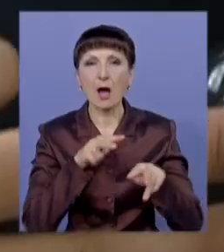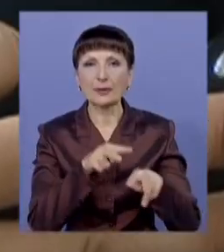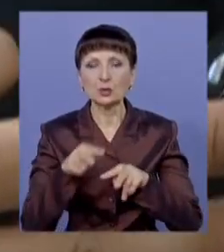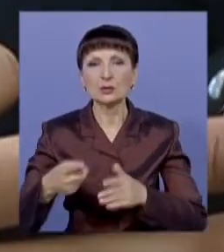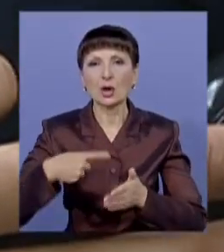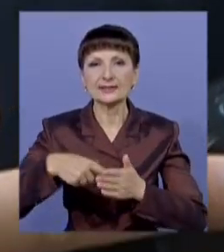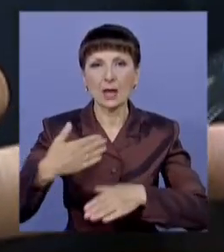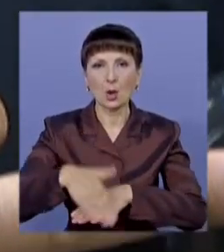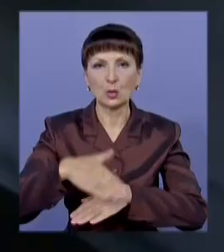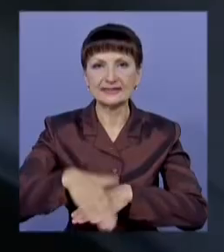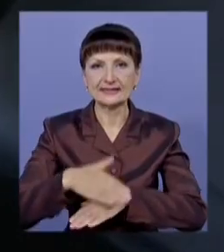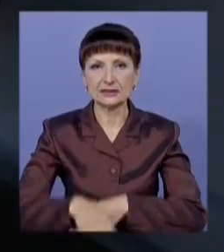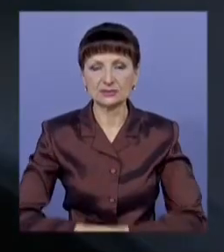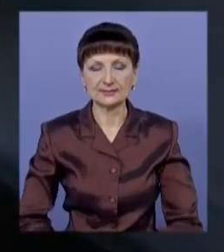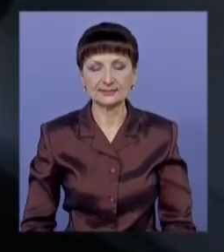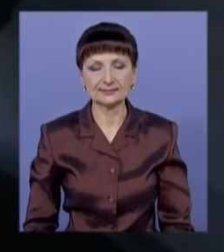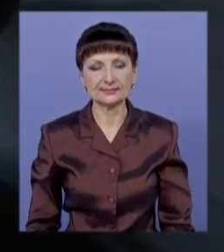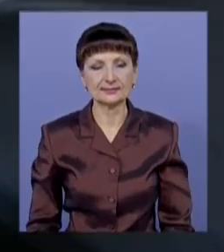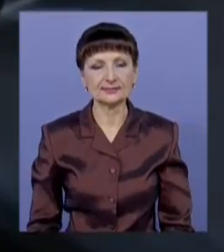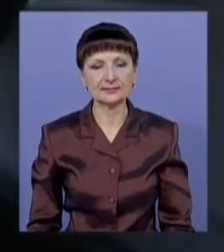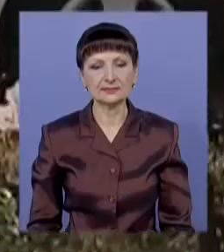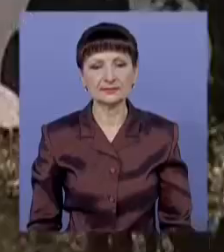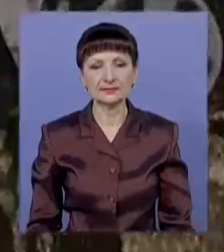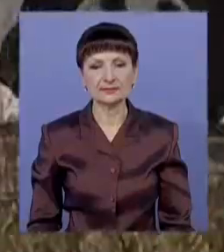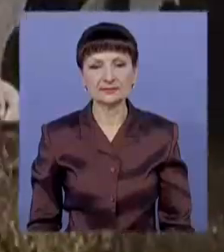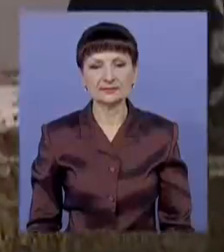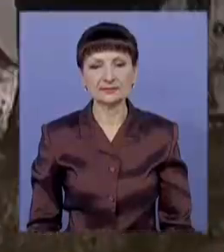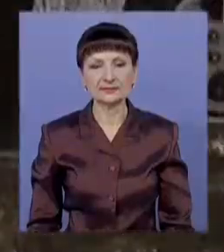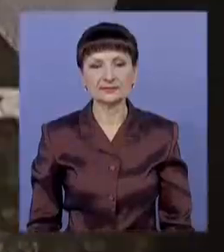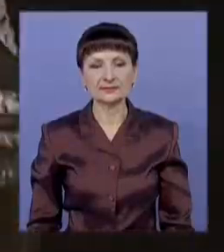городские улицы. Рашид Ильясов, Айдана Мирамбайхазе, Рашид Шукуралиев, телеканал Алматы.